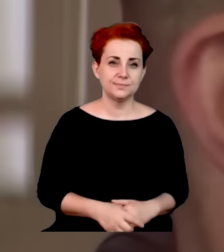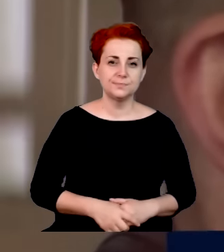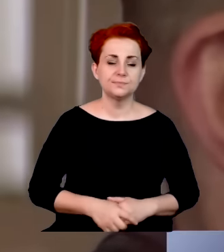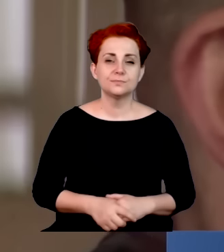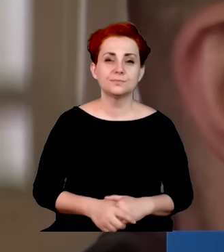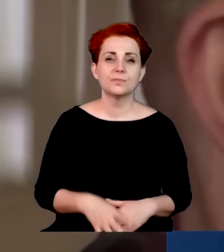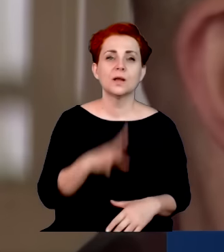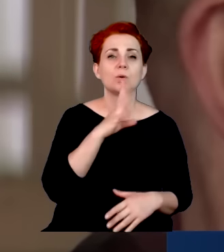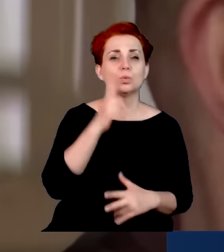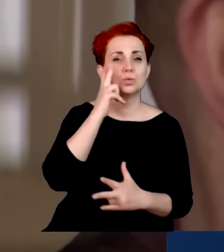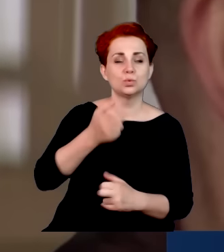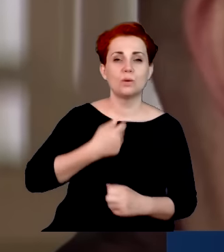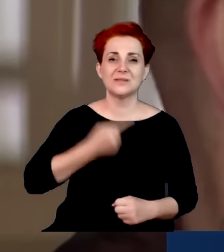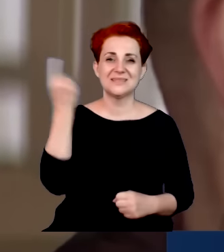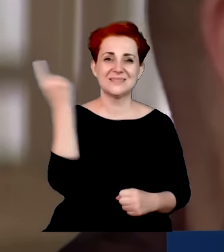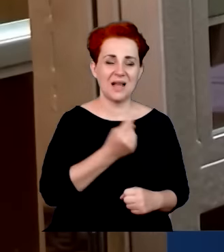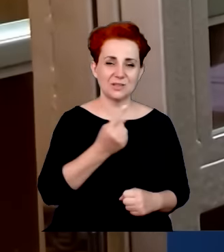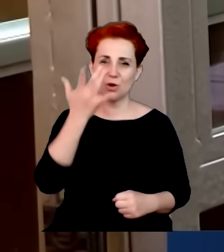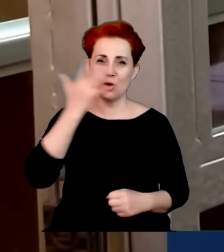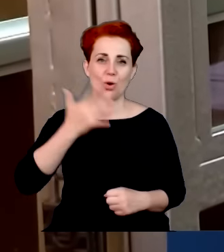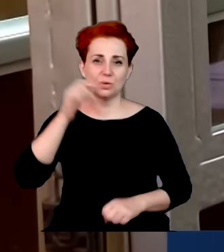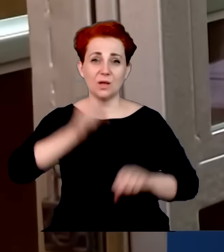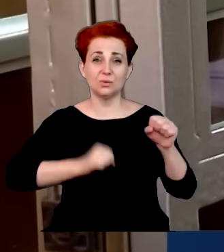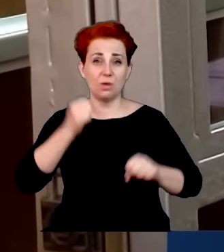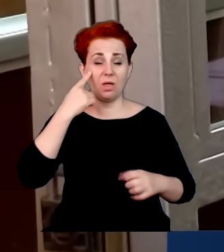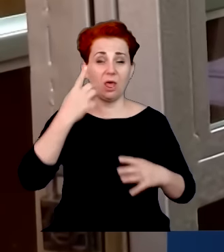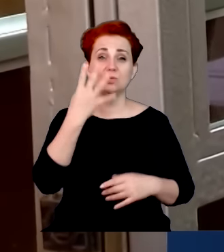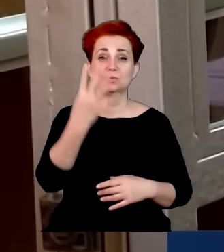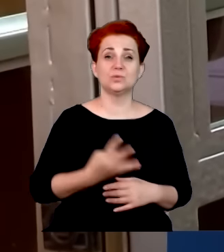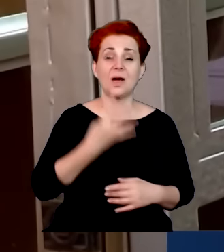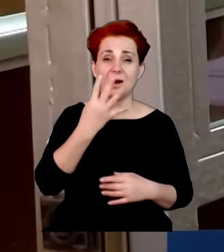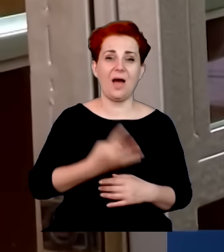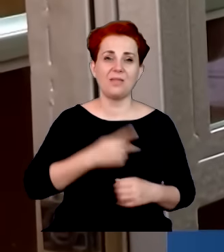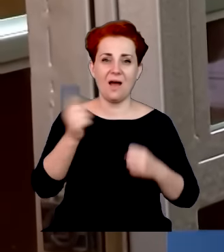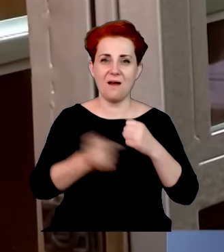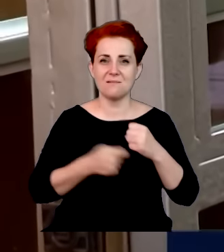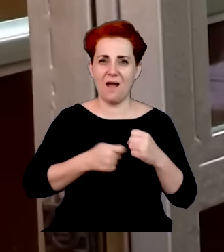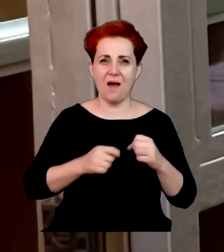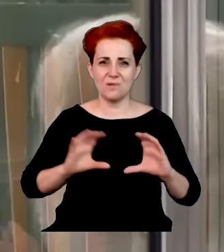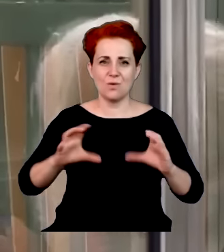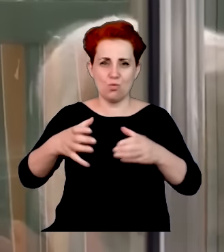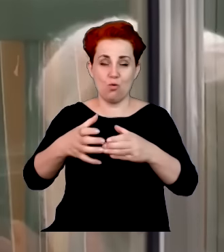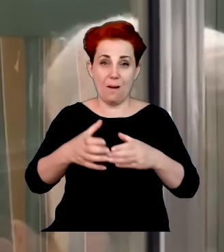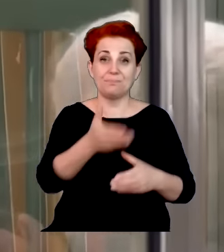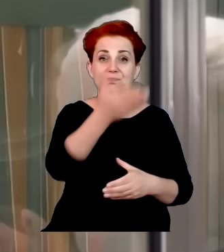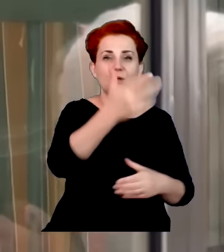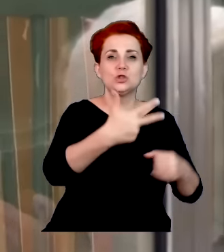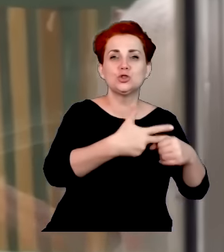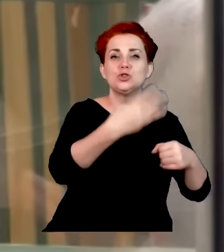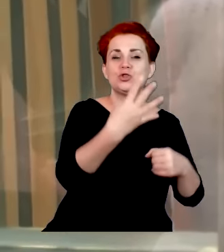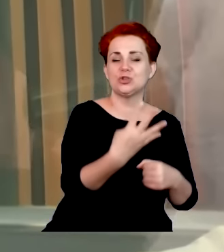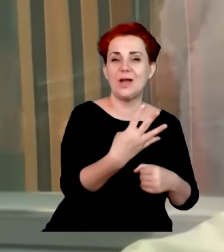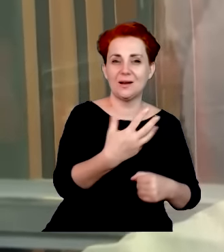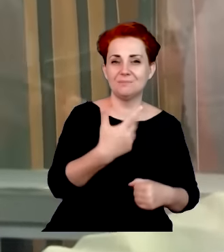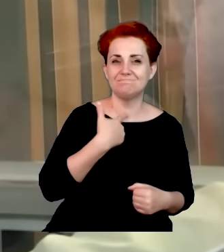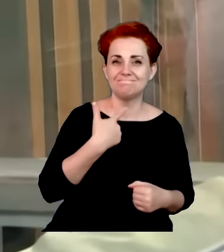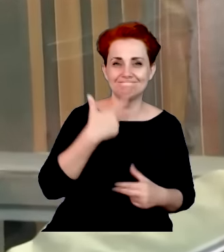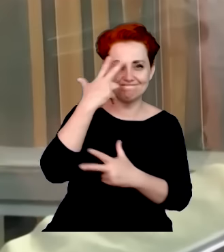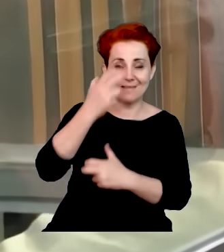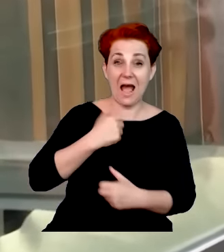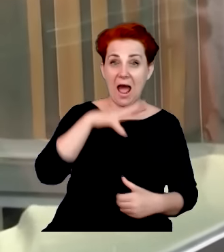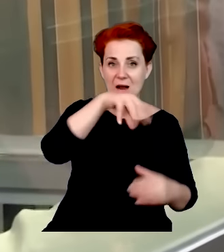Amerykański żołnierz skazany przez rosyjski sąd na prawie 4 lata kolonii karnej. Gordon Black, 34-letni sierżant sztabowy amerykańskiej armii, został